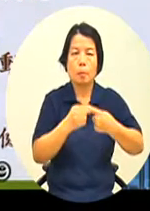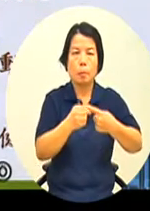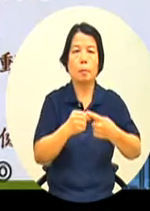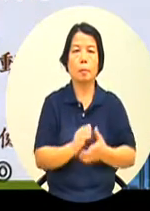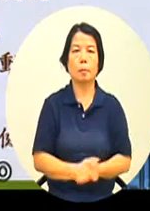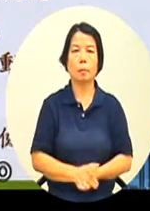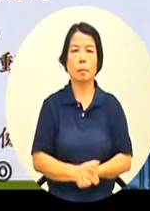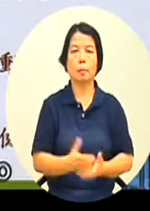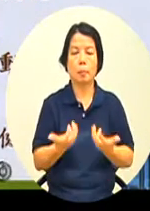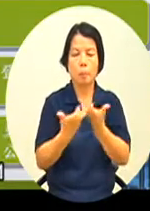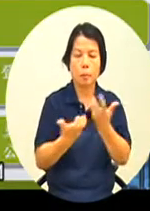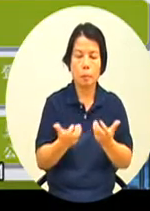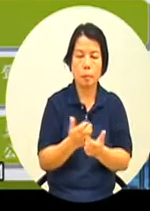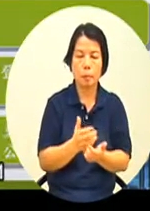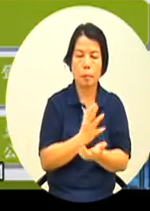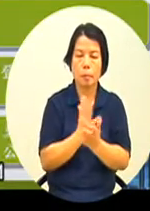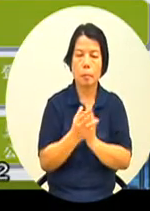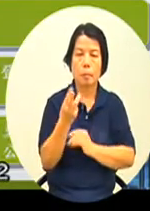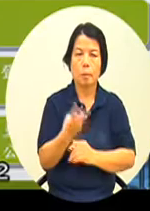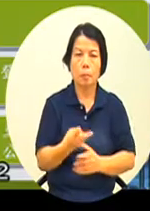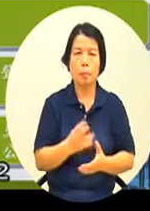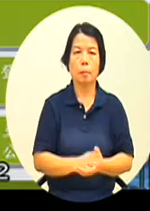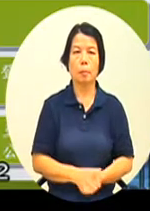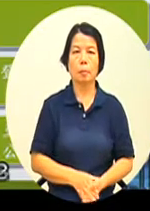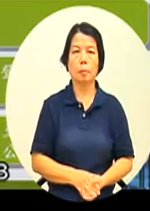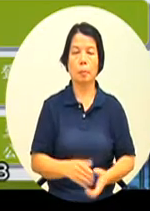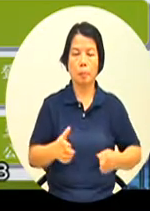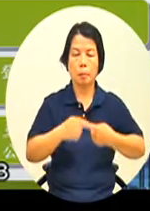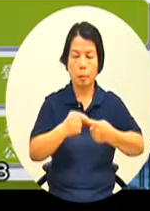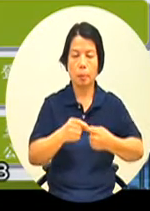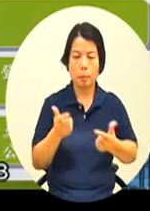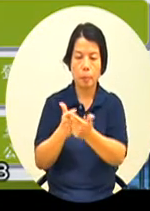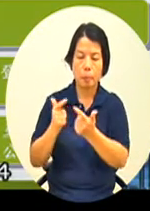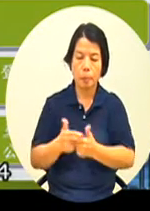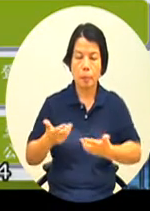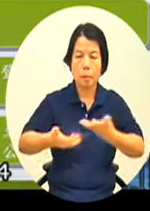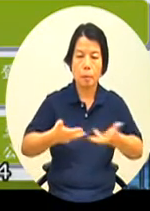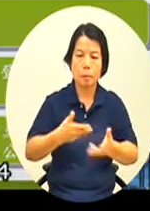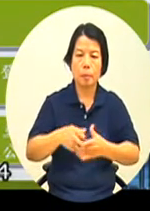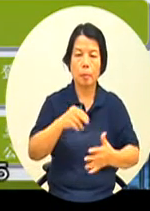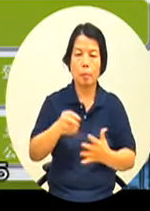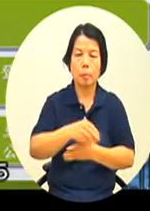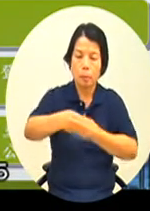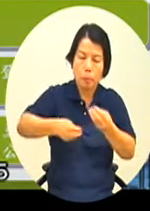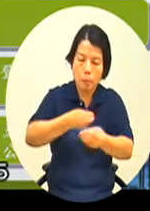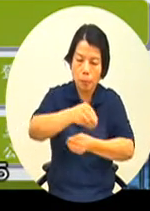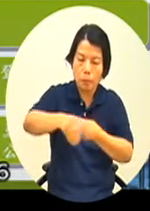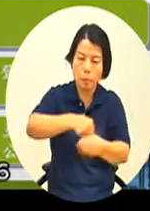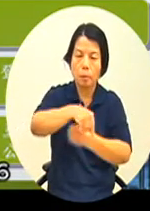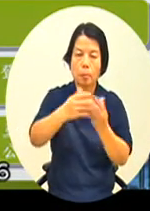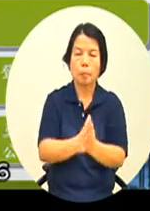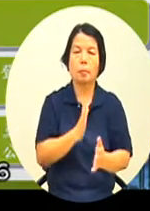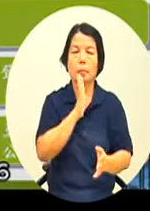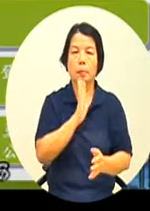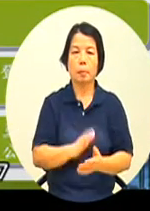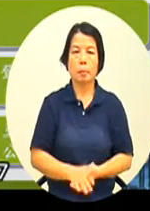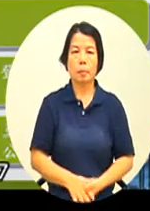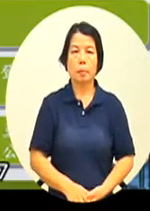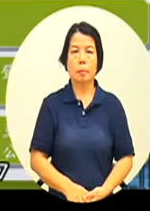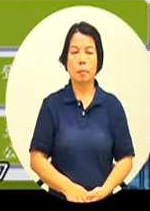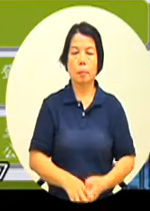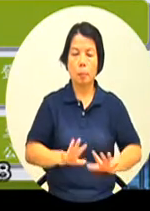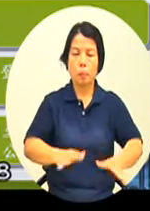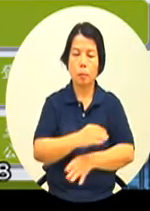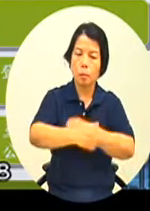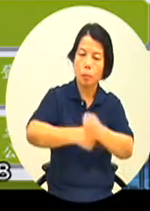我分为3大项来说明。在配合业务推展、调整组织编制部分，那我们为了